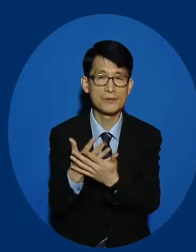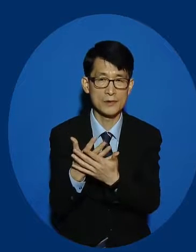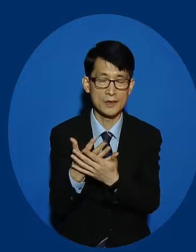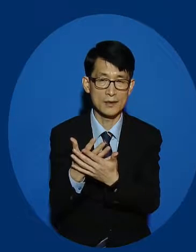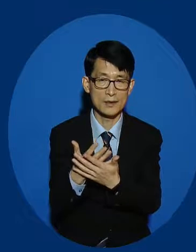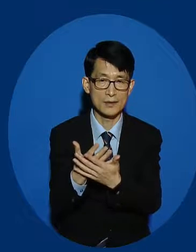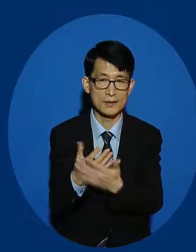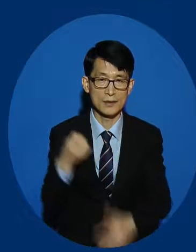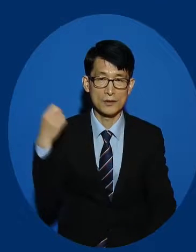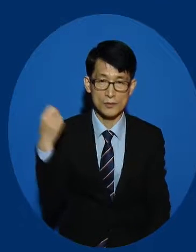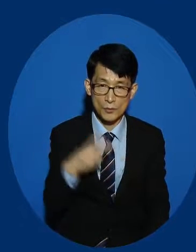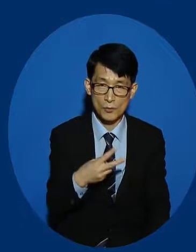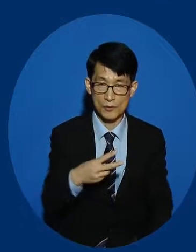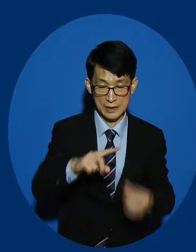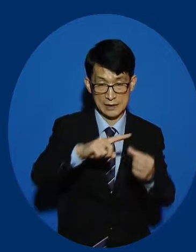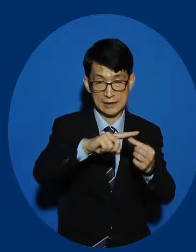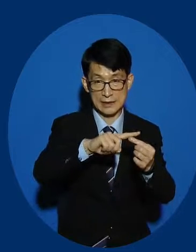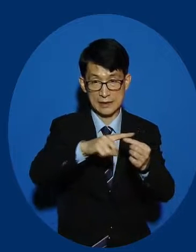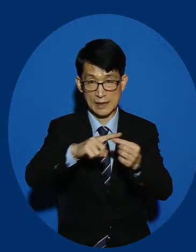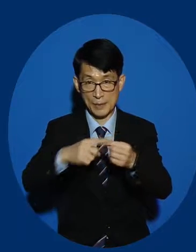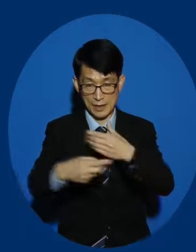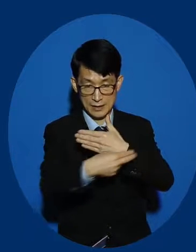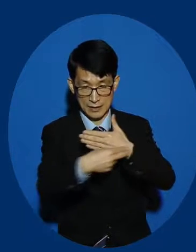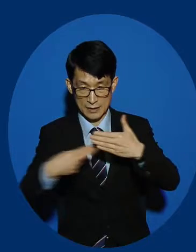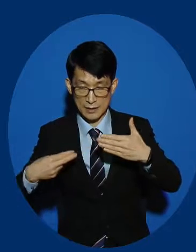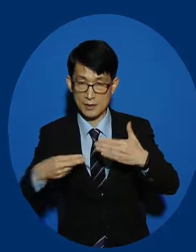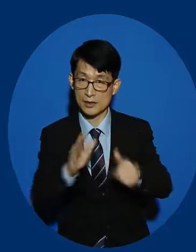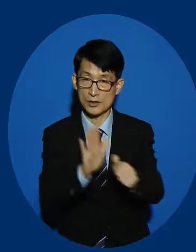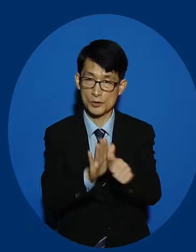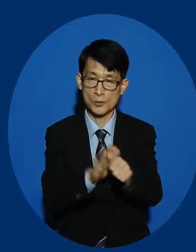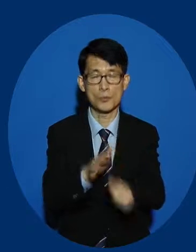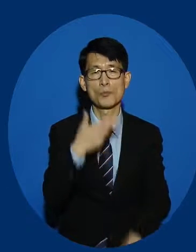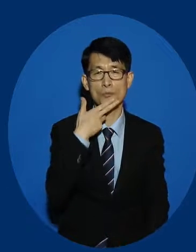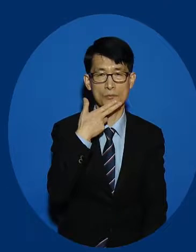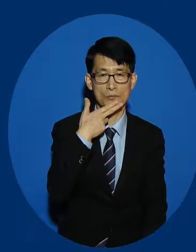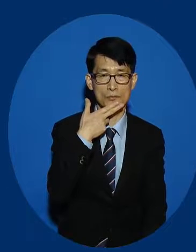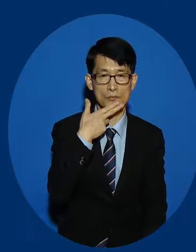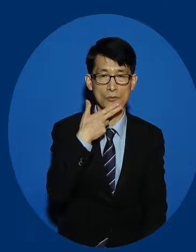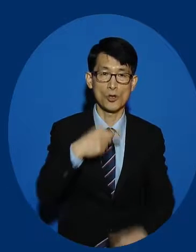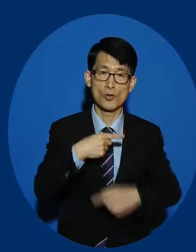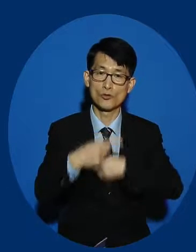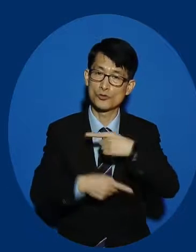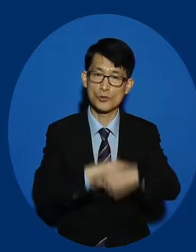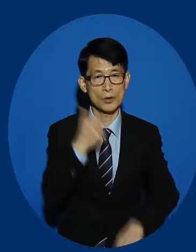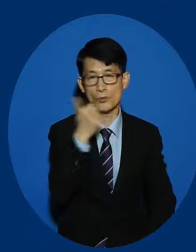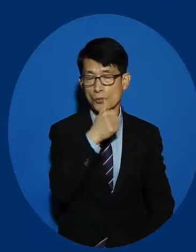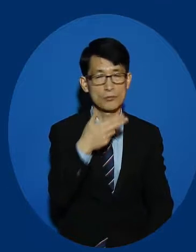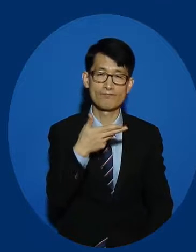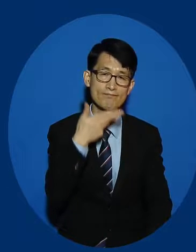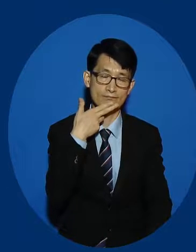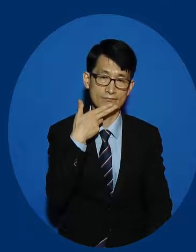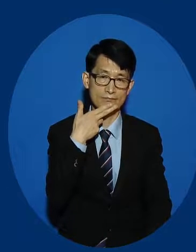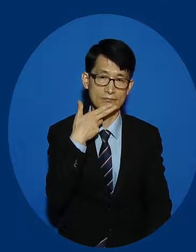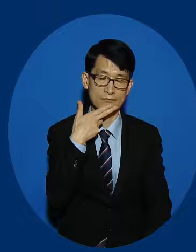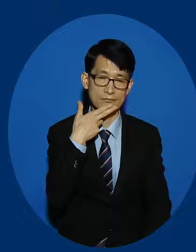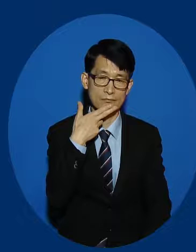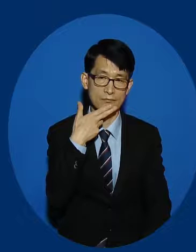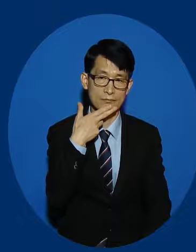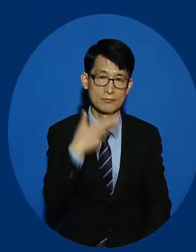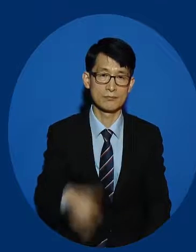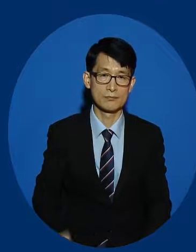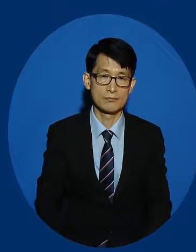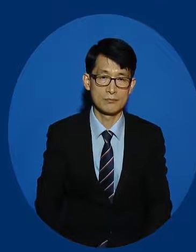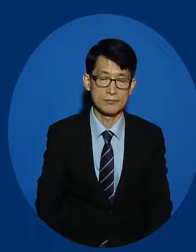이 자막 지원도 처음에 잘 안 됐어요. 안 됐고 수어 통역은 뭐 일반 학교에도 거의 없고요. 그다음에 보청